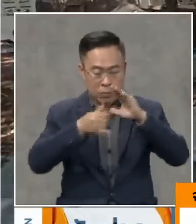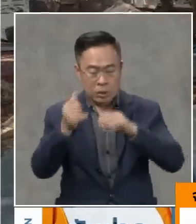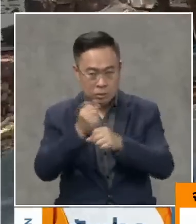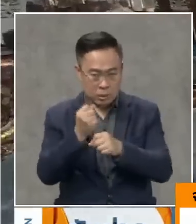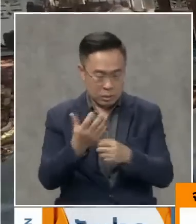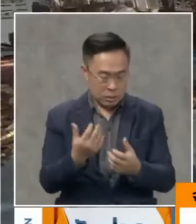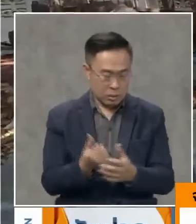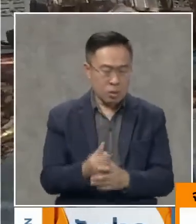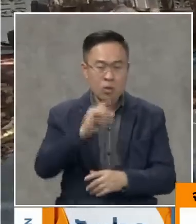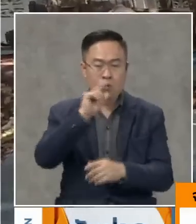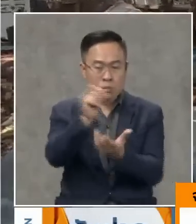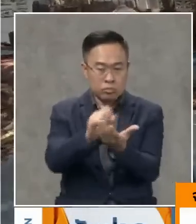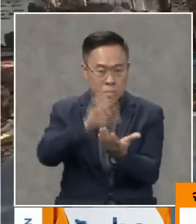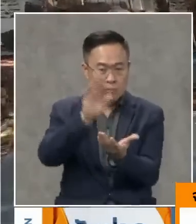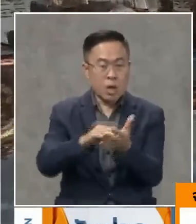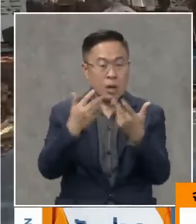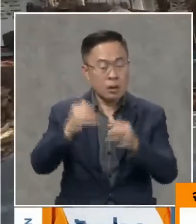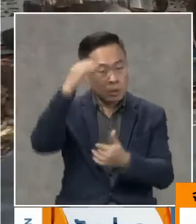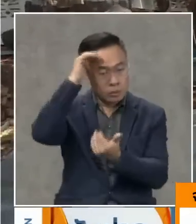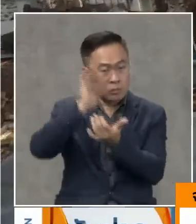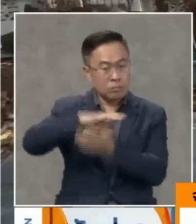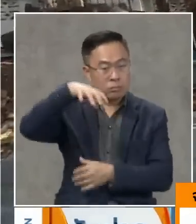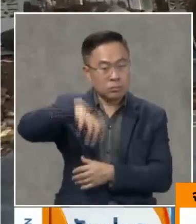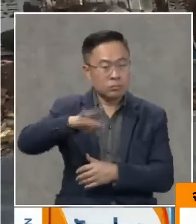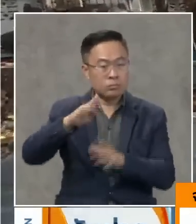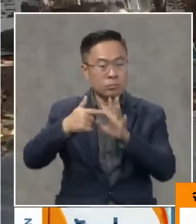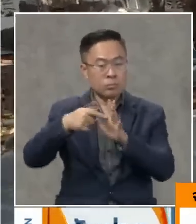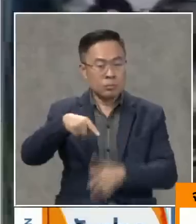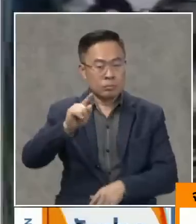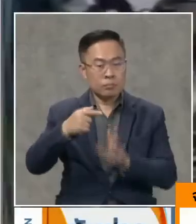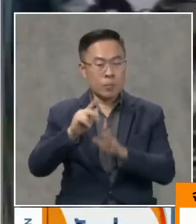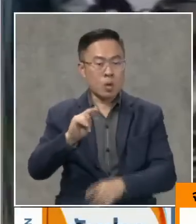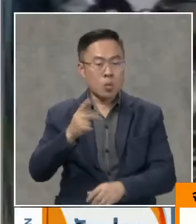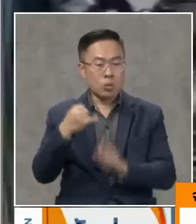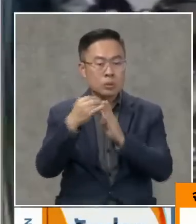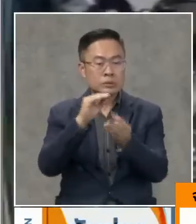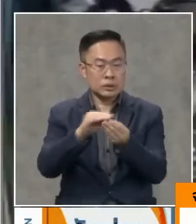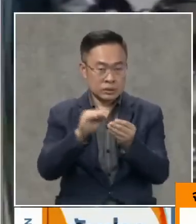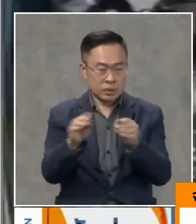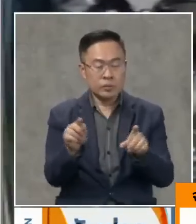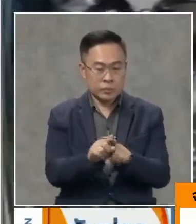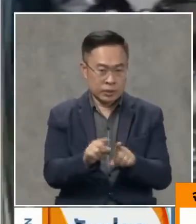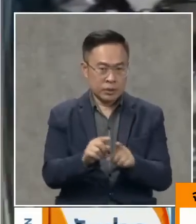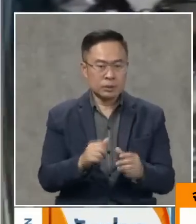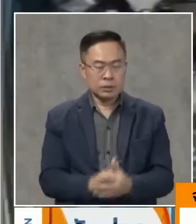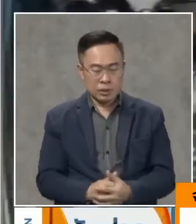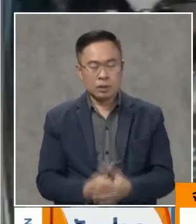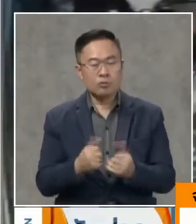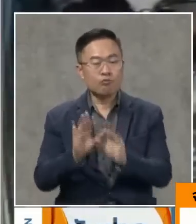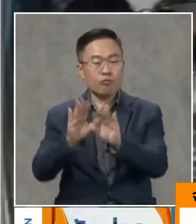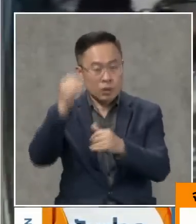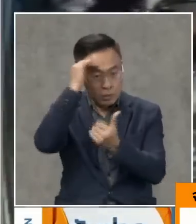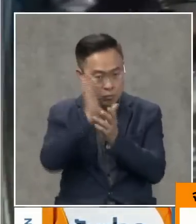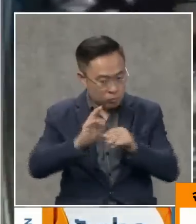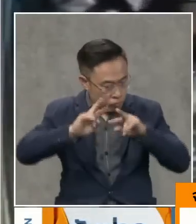างไปแจ้งความลงบันทึกประจำวันเอาไว้ที่สภ.บางปะกงเรียบร้อยแล้วนะคะเพื่อให้เจ้าหน้าที่เร่งติดตามรถจักรยานยนต์ทั้ง2คันรว